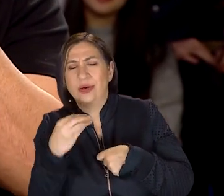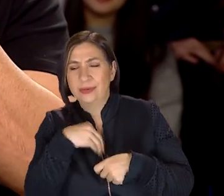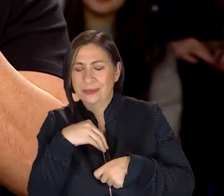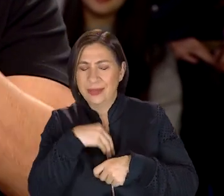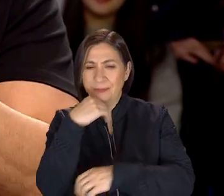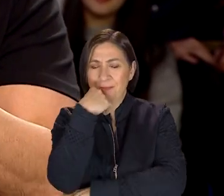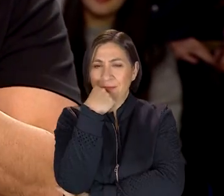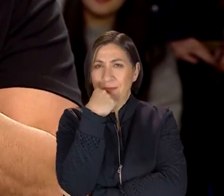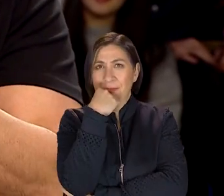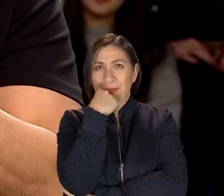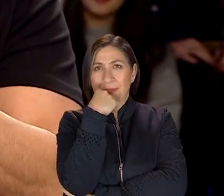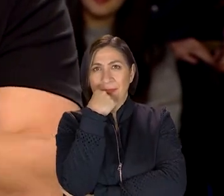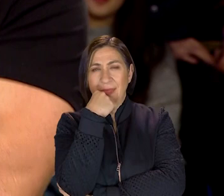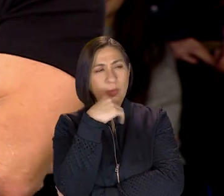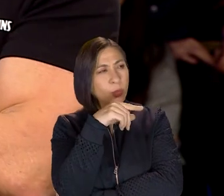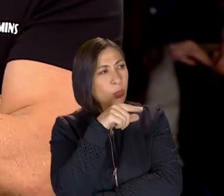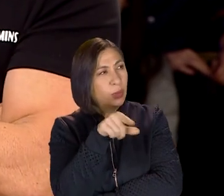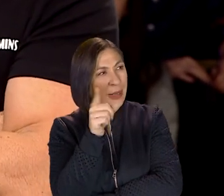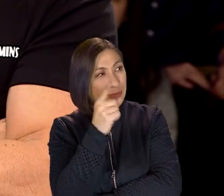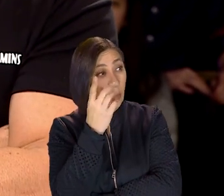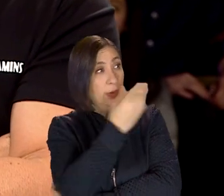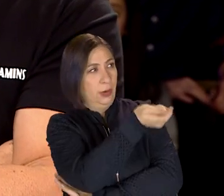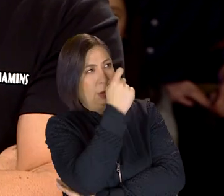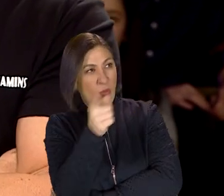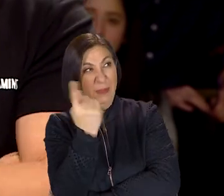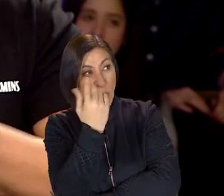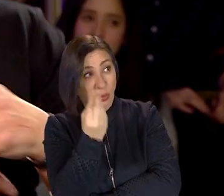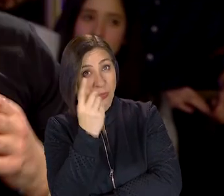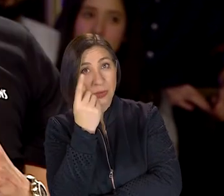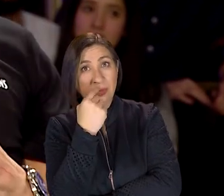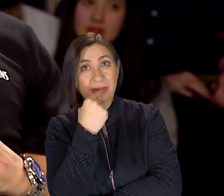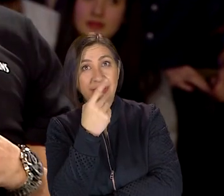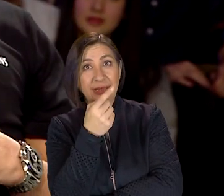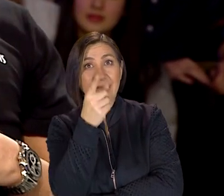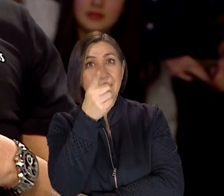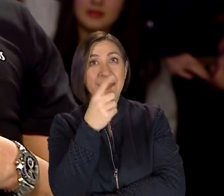içimden. Döndüm böyle yaptım. Bunlardan bir şey olur mu dedi. Güzel.